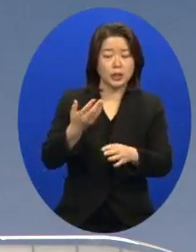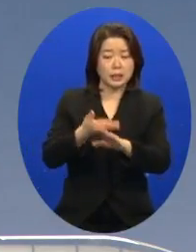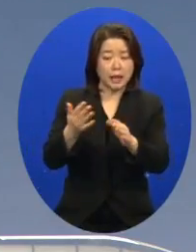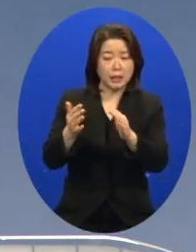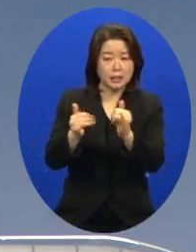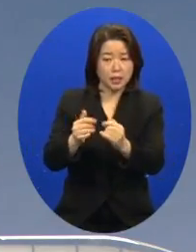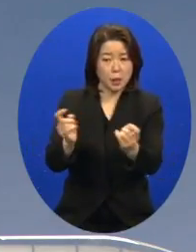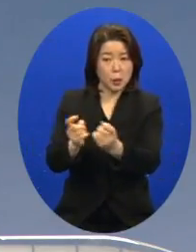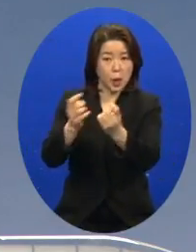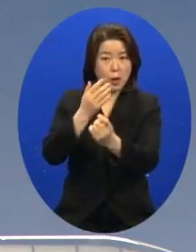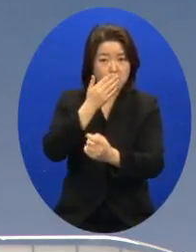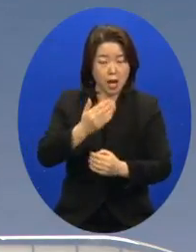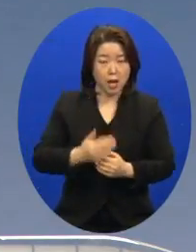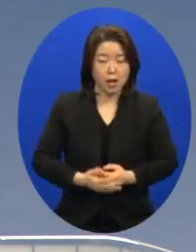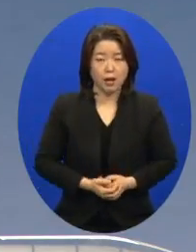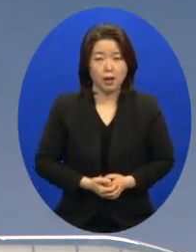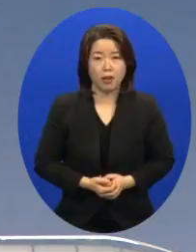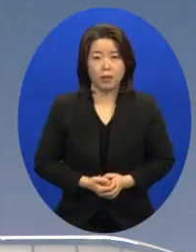싸울 수 있습니까